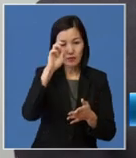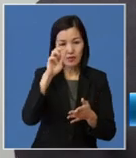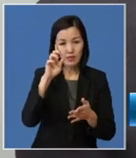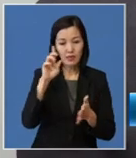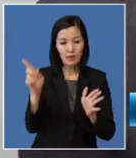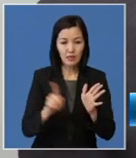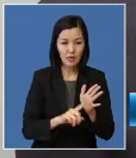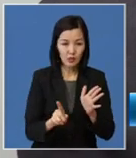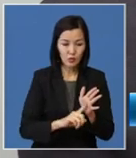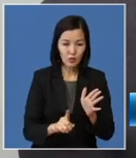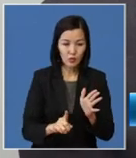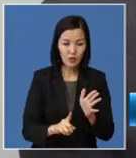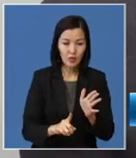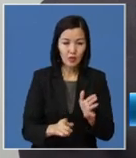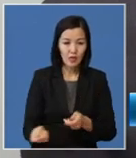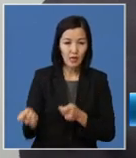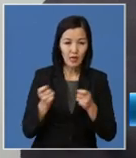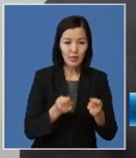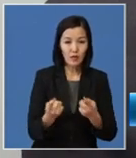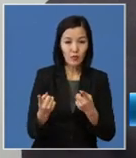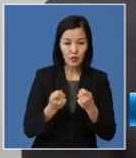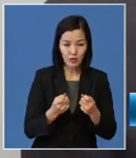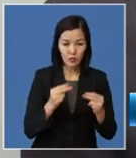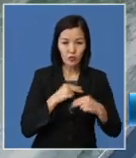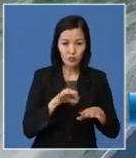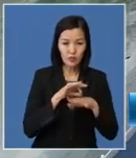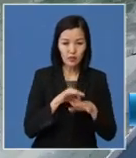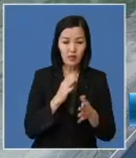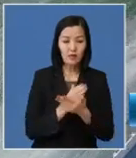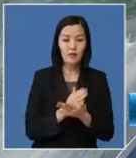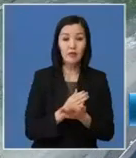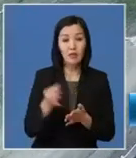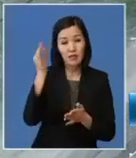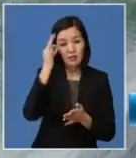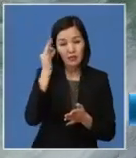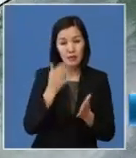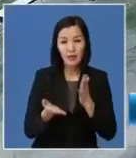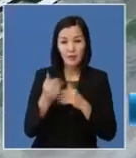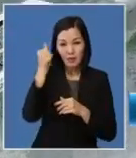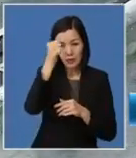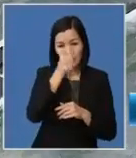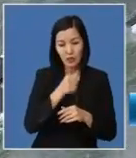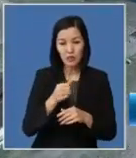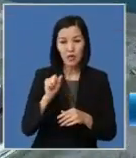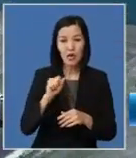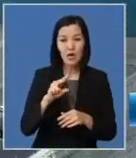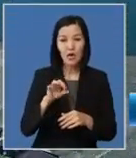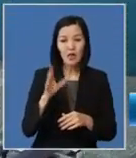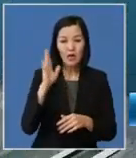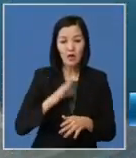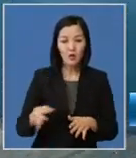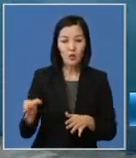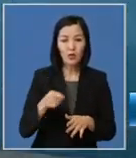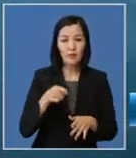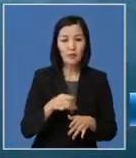мемлекеттерден тасу қазір туристерді тарту бойынша жұмыстар атқарылуда. Естеріңізге сала кетейік, былтыр айында Алакөлге 1 миллион турист келіп